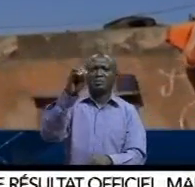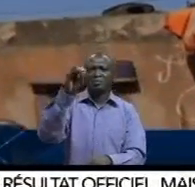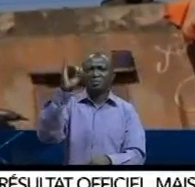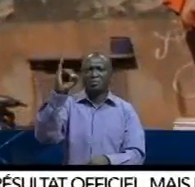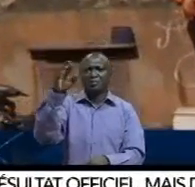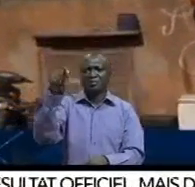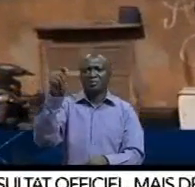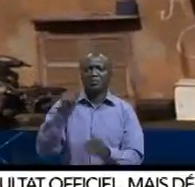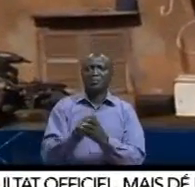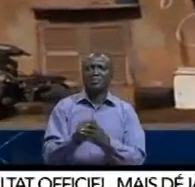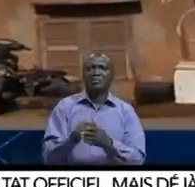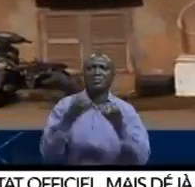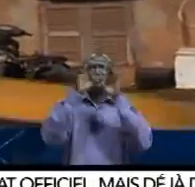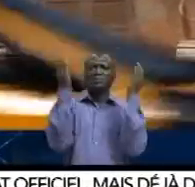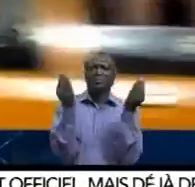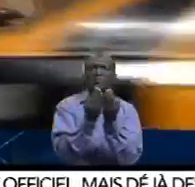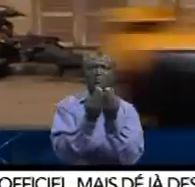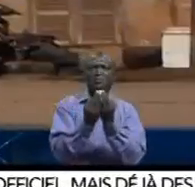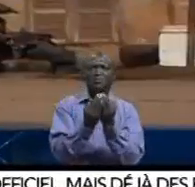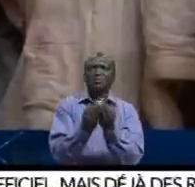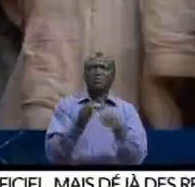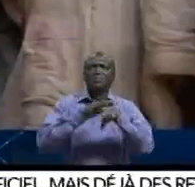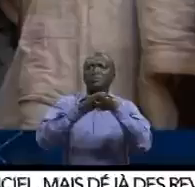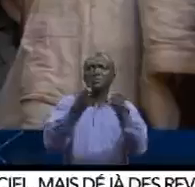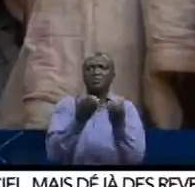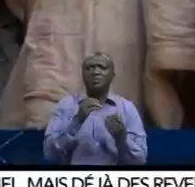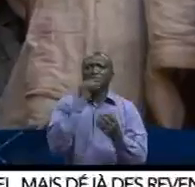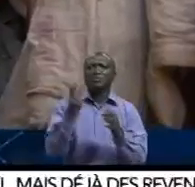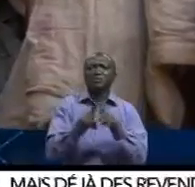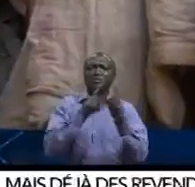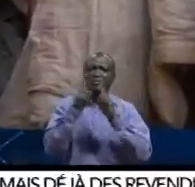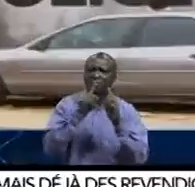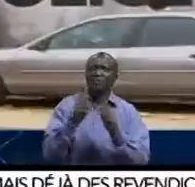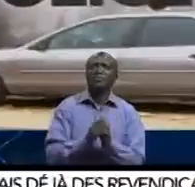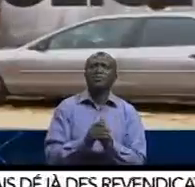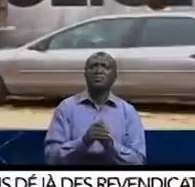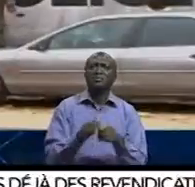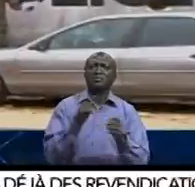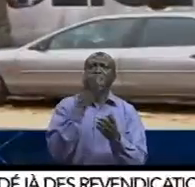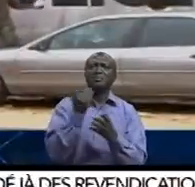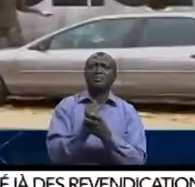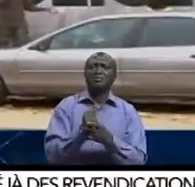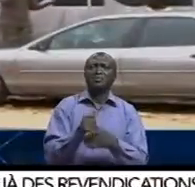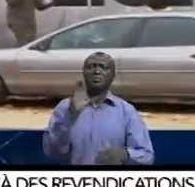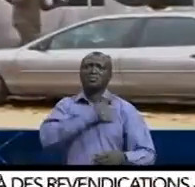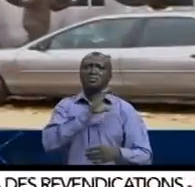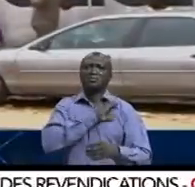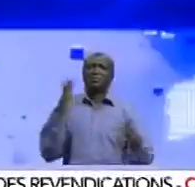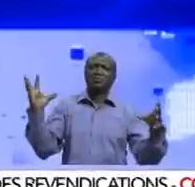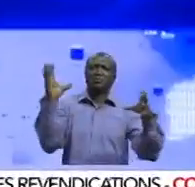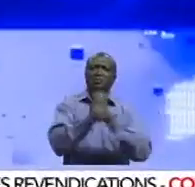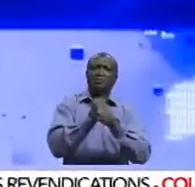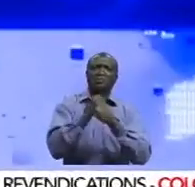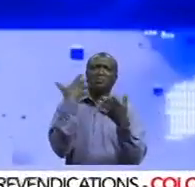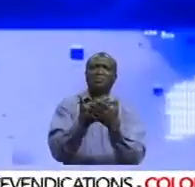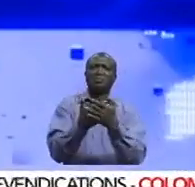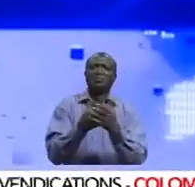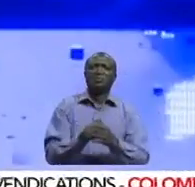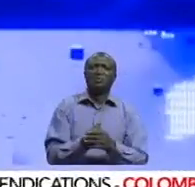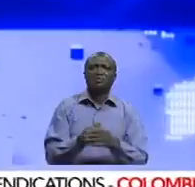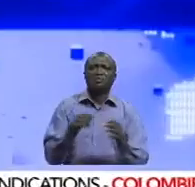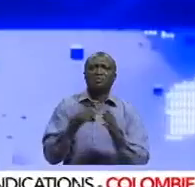prononcer sur le drame l'auteur de ce crime est actuellement entre les mains de la police de grand la